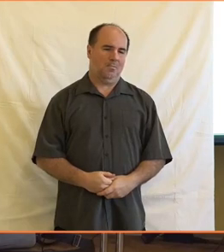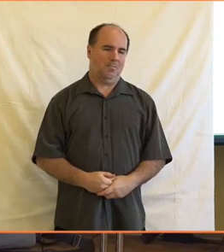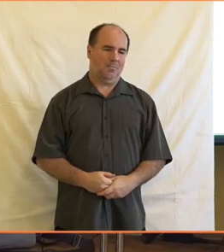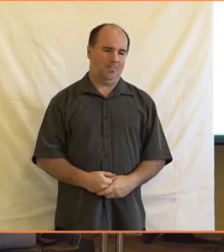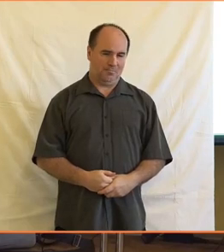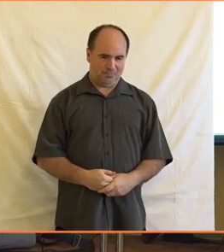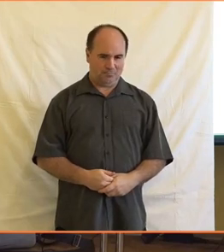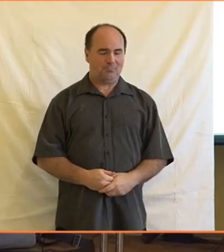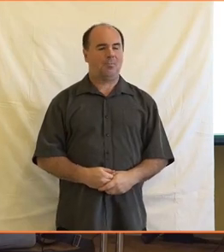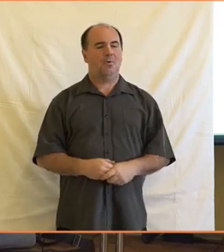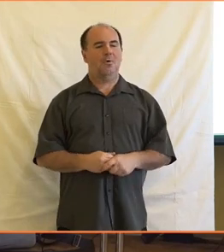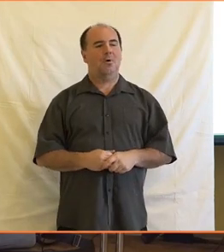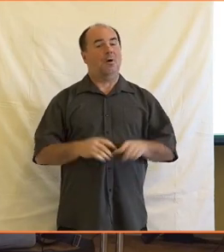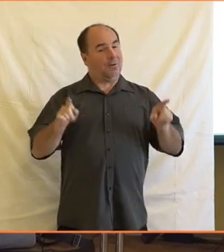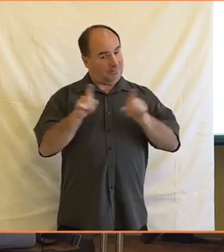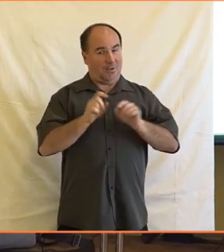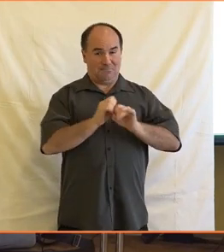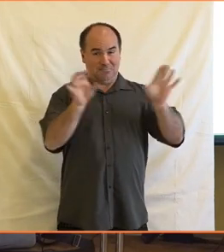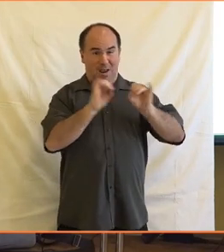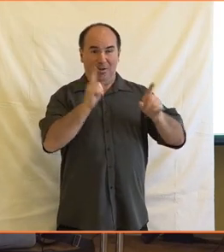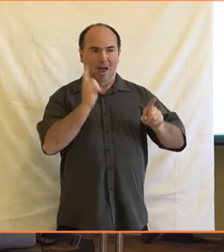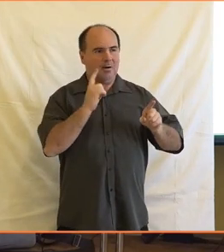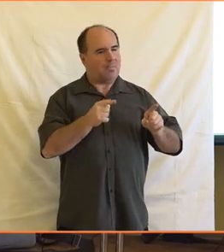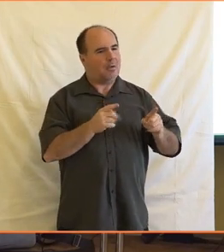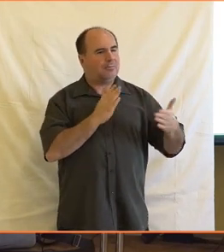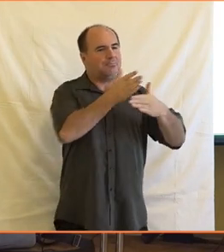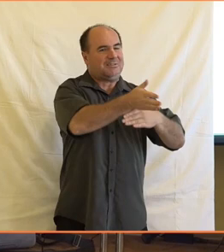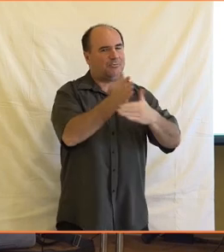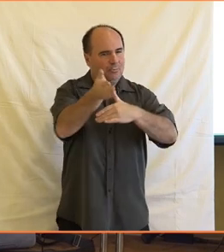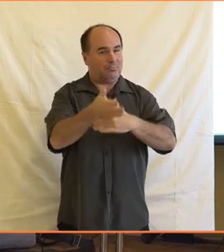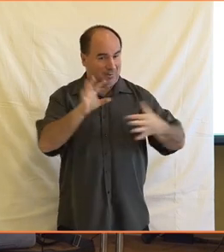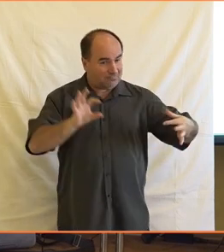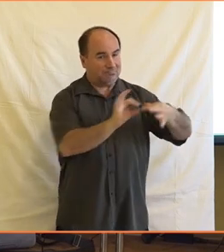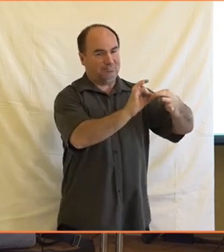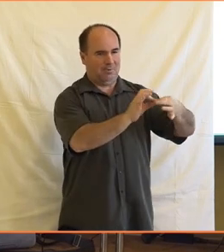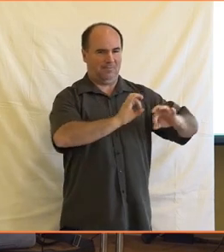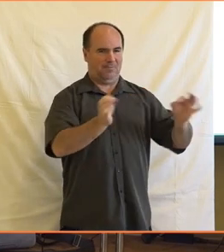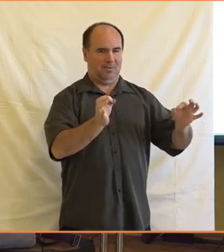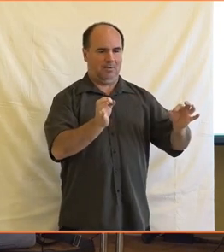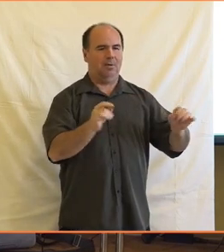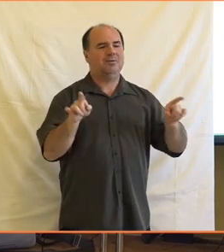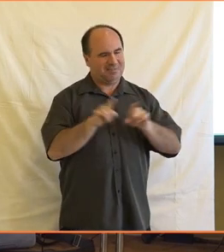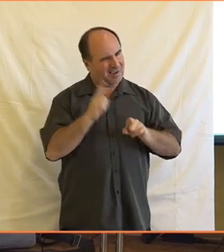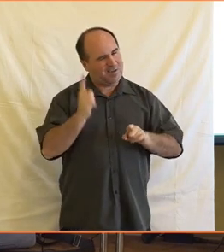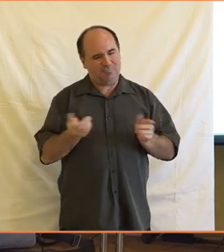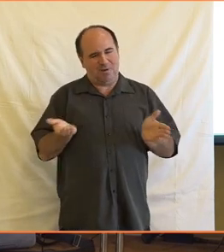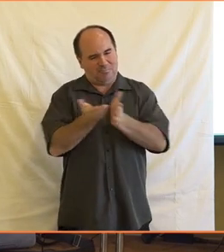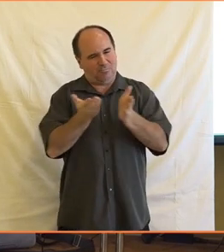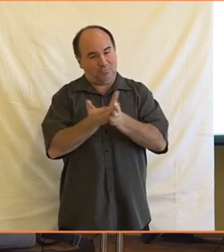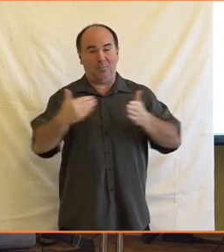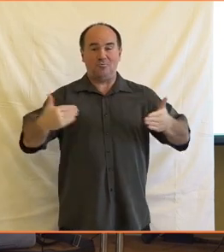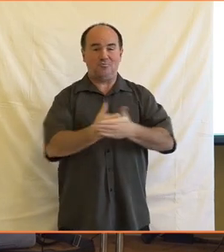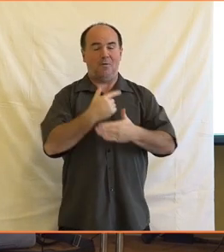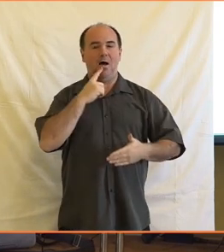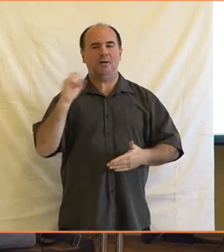Tak jak je důležitá dostupnost médií, tak se musíme přizpůsobovat i nové realitě, která s nimi souvisí.